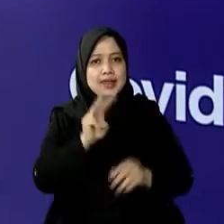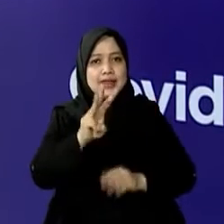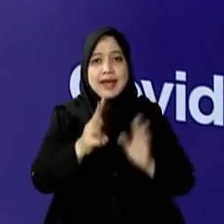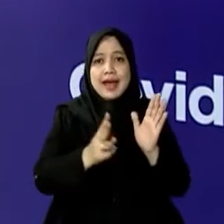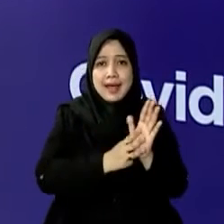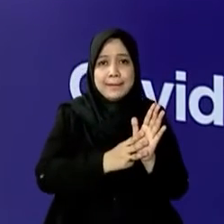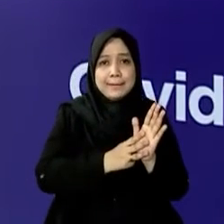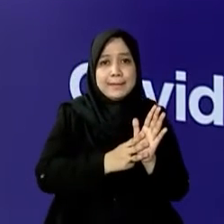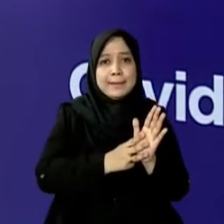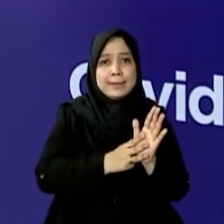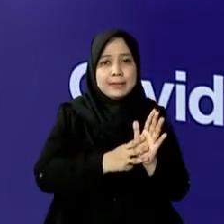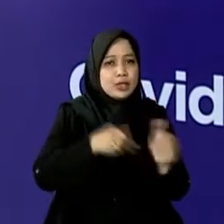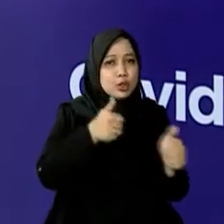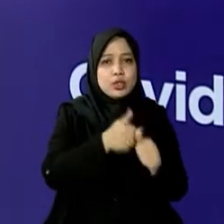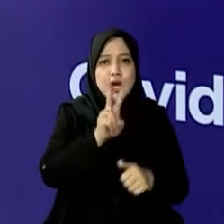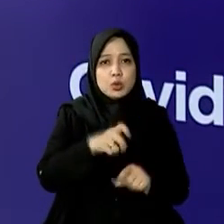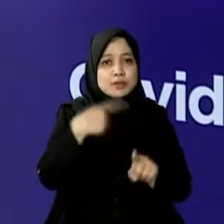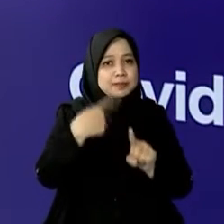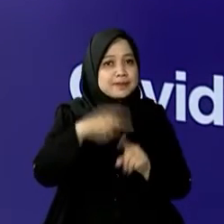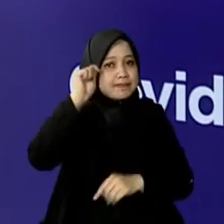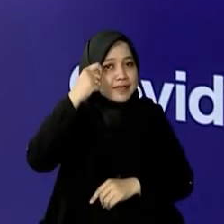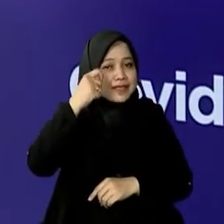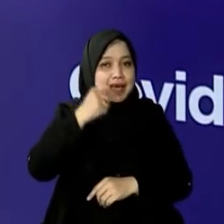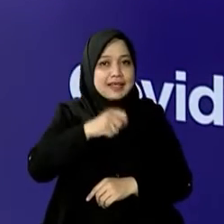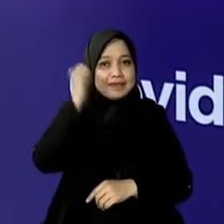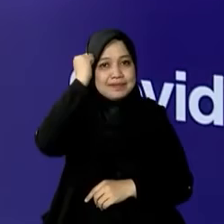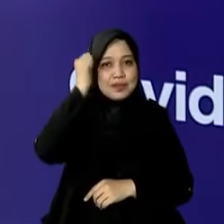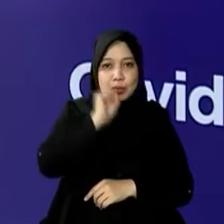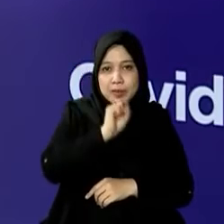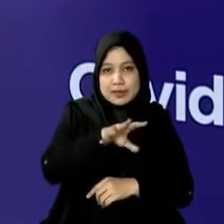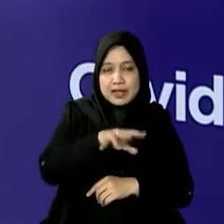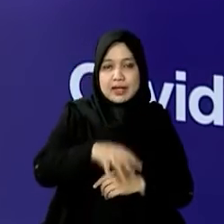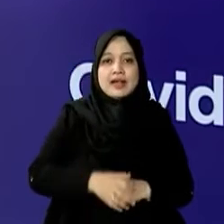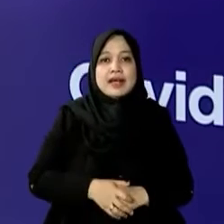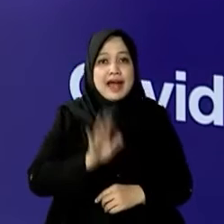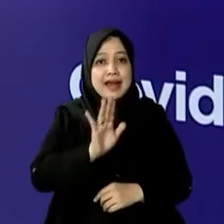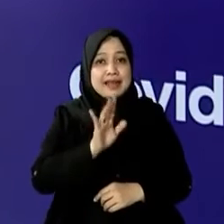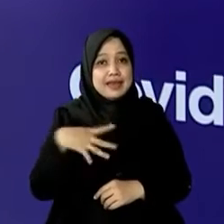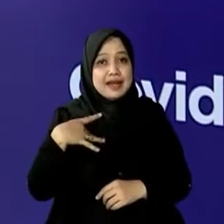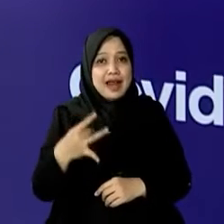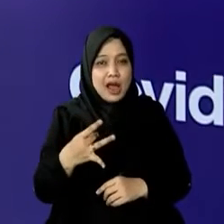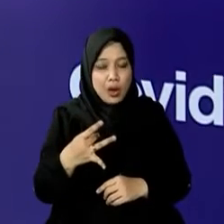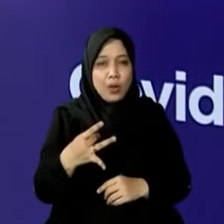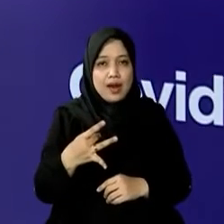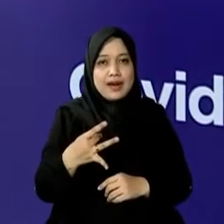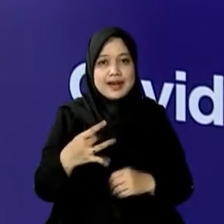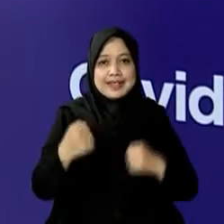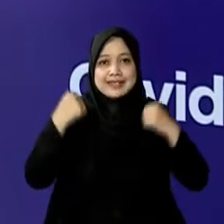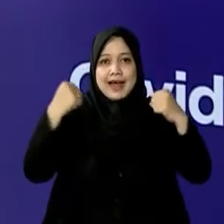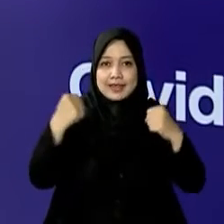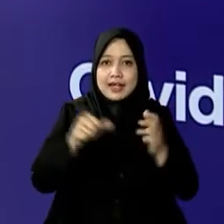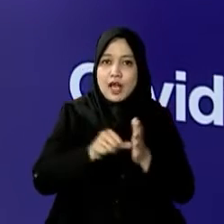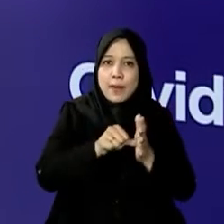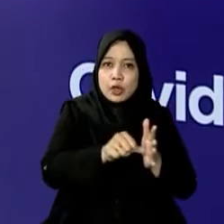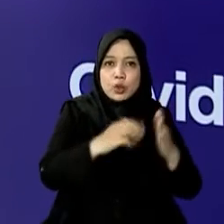dan juga Ingat pesan Ibu jadi itu yang menjadikan semangat para relawan kesehatan yang menangani di rumah sakit ataupun